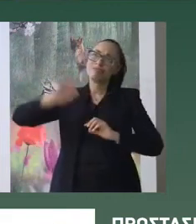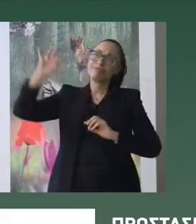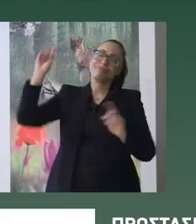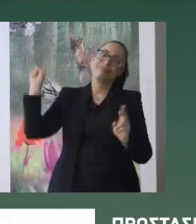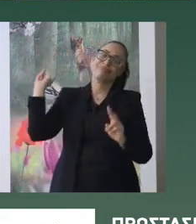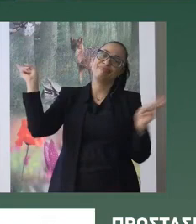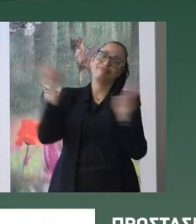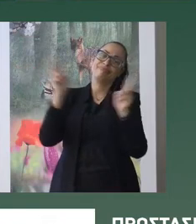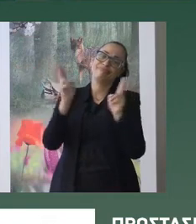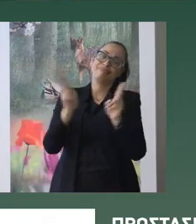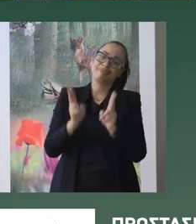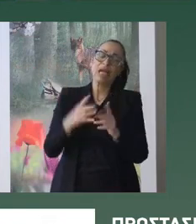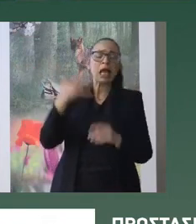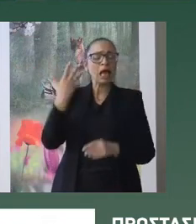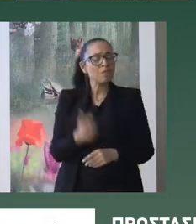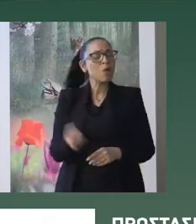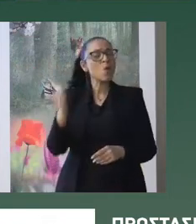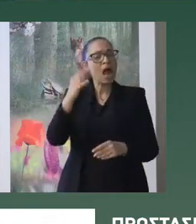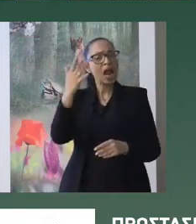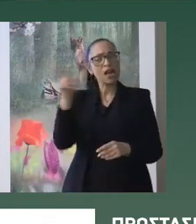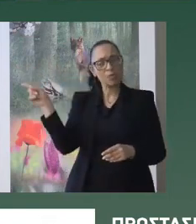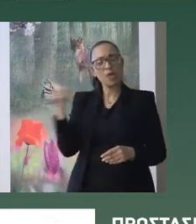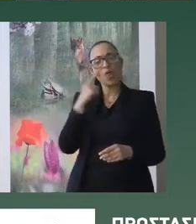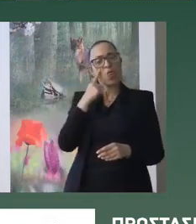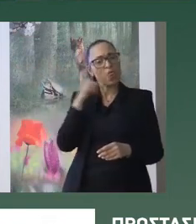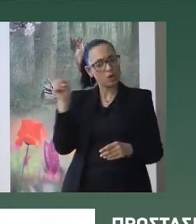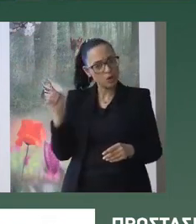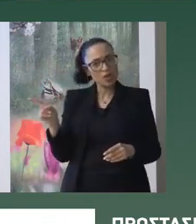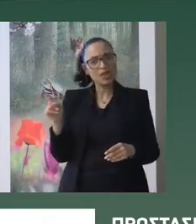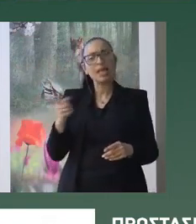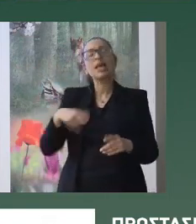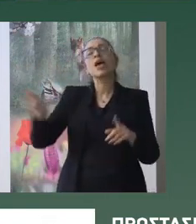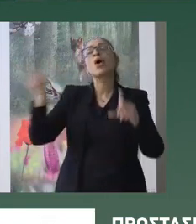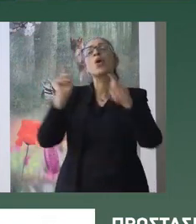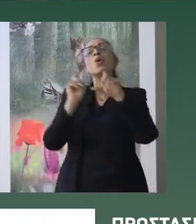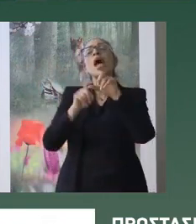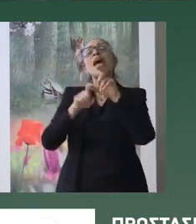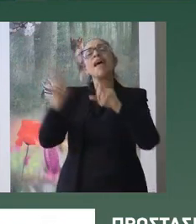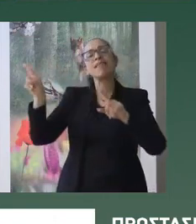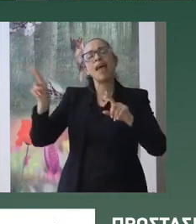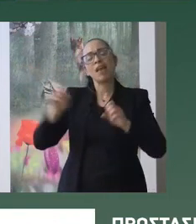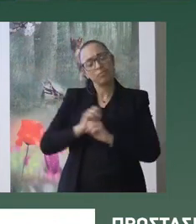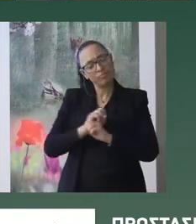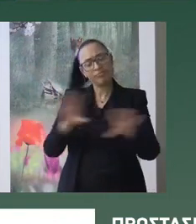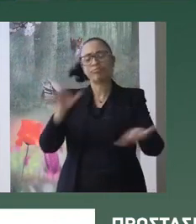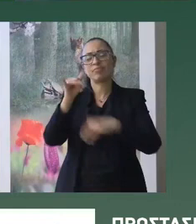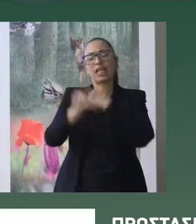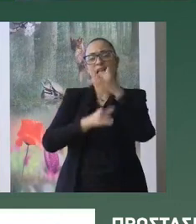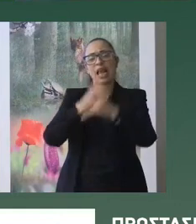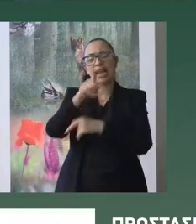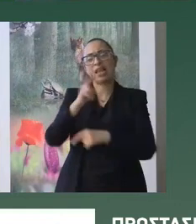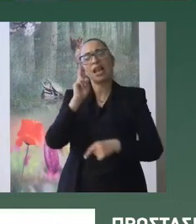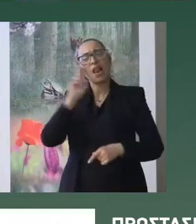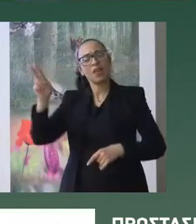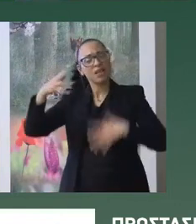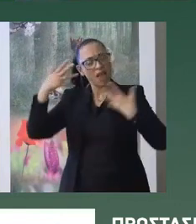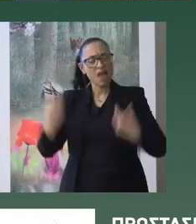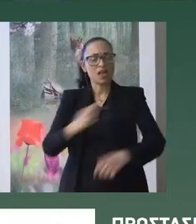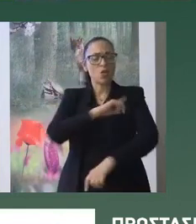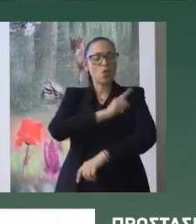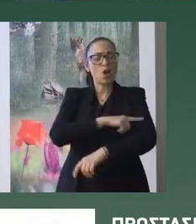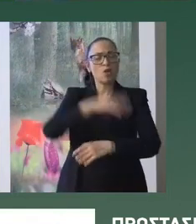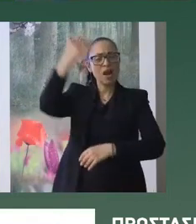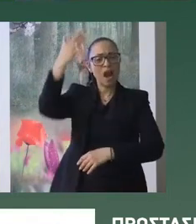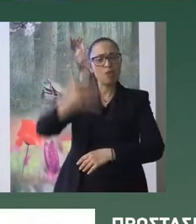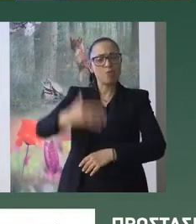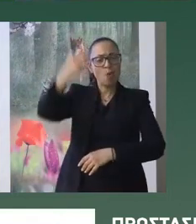θερμοκηπίου. Υπάρχουν και άλλοι αριθμοί. Την παρουσίαση θα την έχετε, θα την αναρτήσει, φαντάζομαι, η εταιρεία στο διαδίκτυο. Οπότε θα έχετε δυνατότητα να δείτε αυτούς τους αριθμούς και